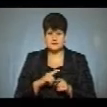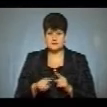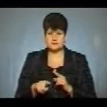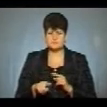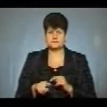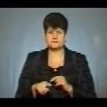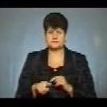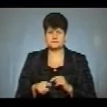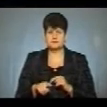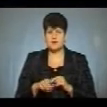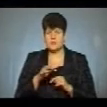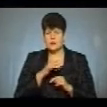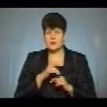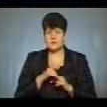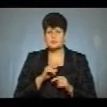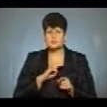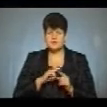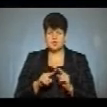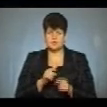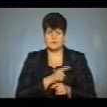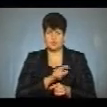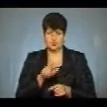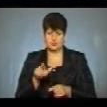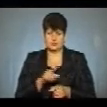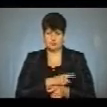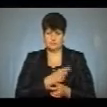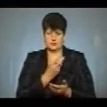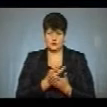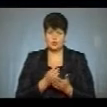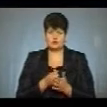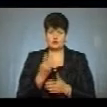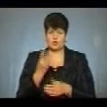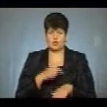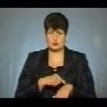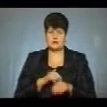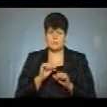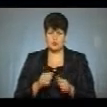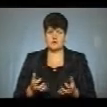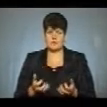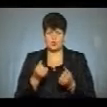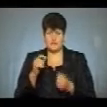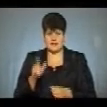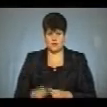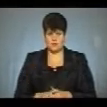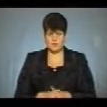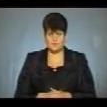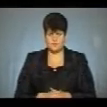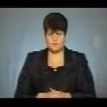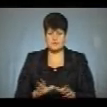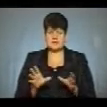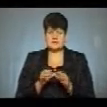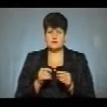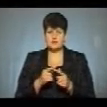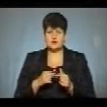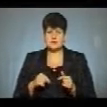буде людина госпіталізована, до 3 годин можна порятувати людину.